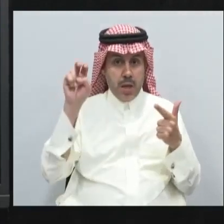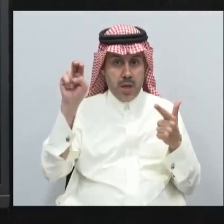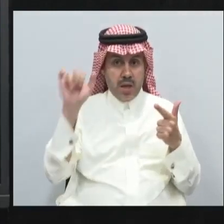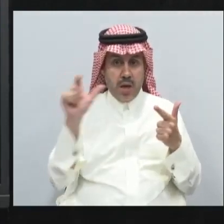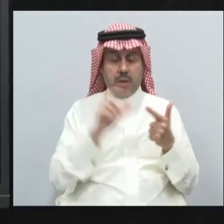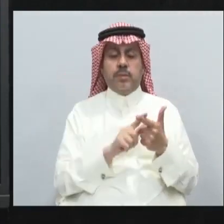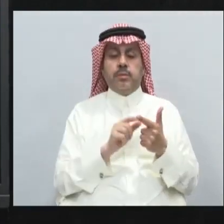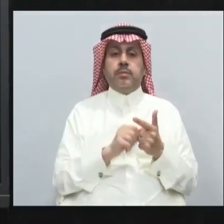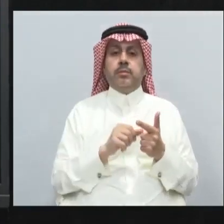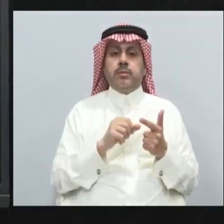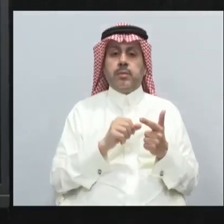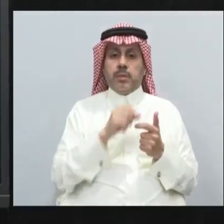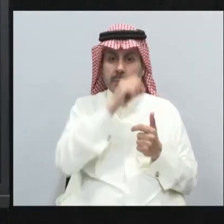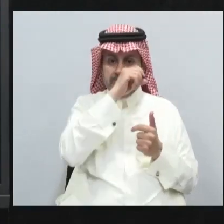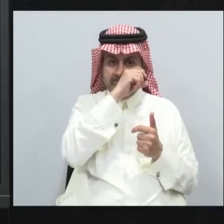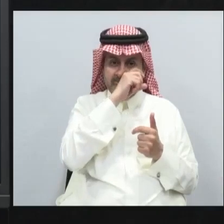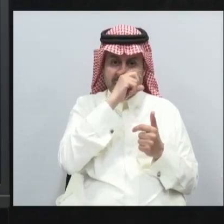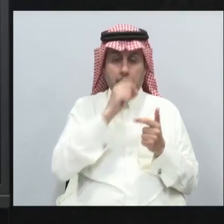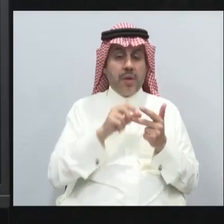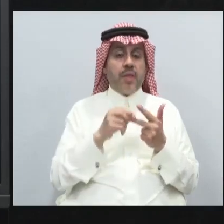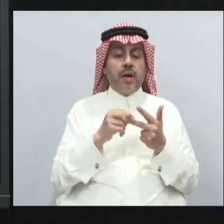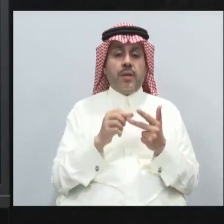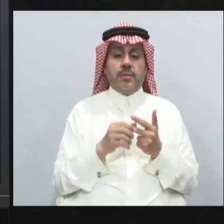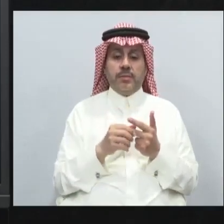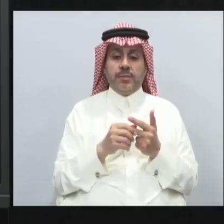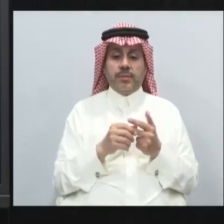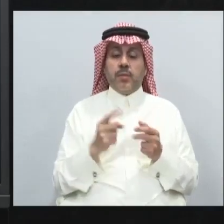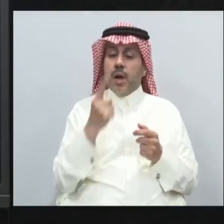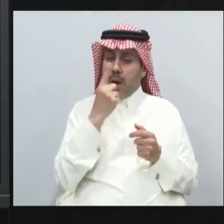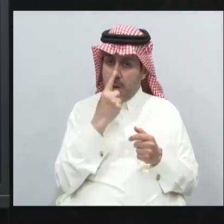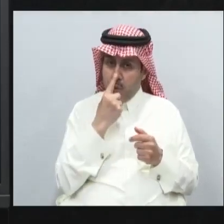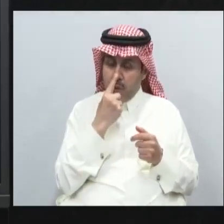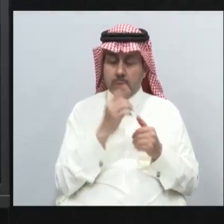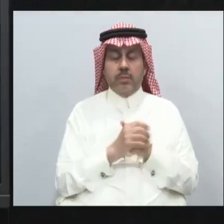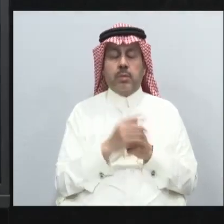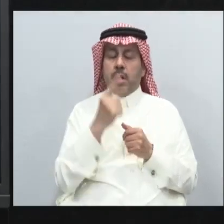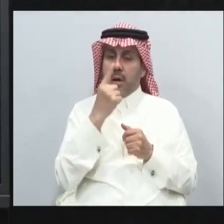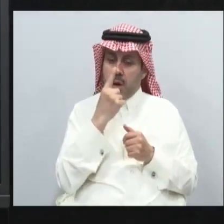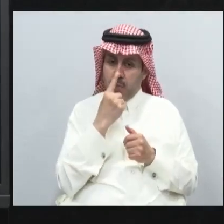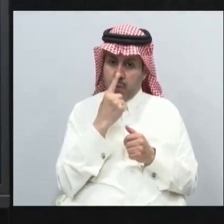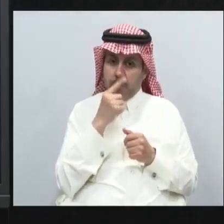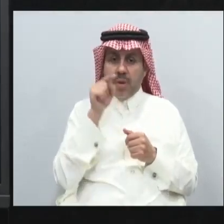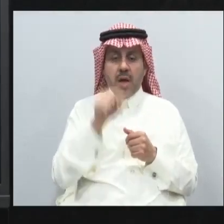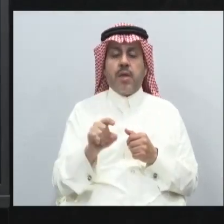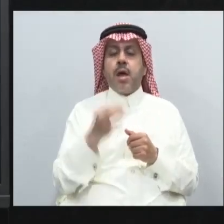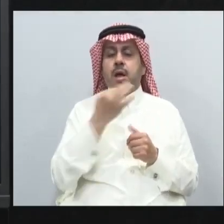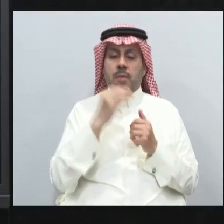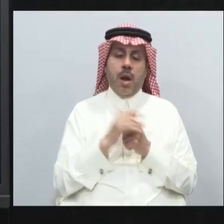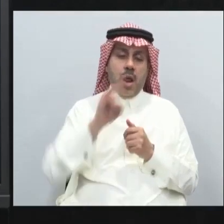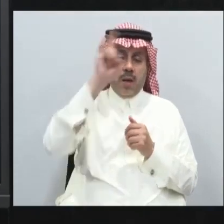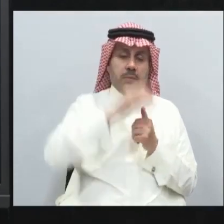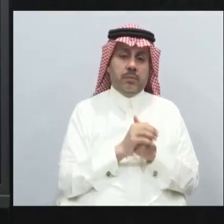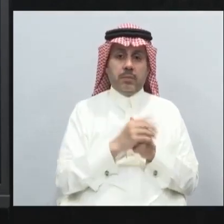يا سلام عدم الشك بها والثالثه القبول القبول لهذه الكلمه